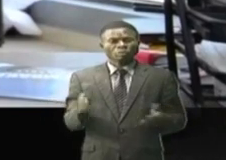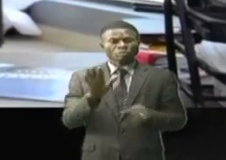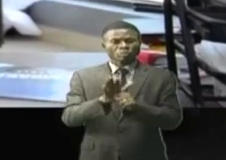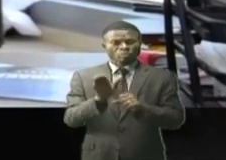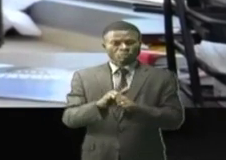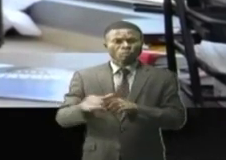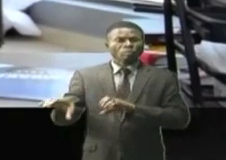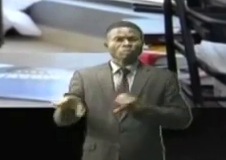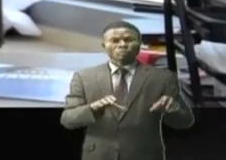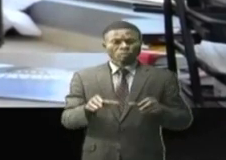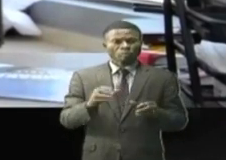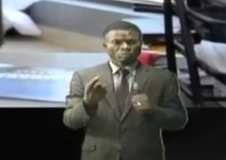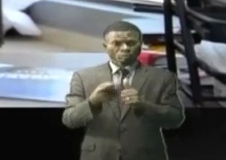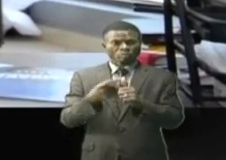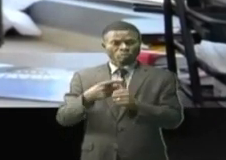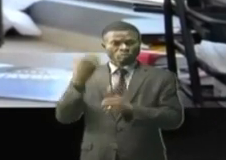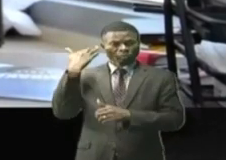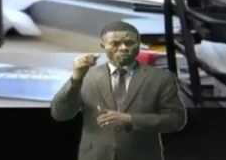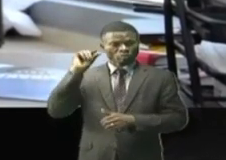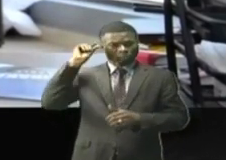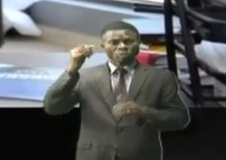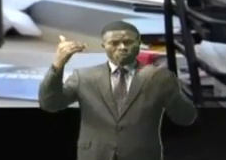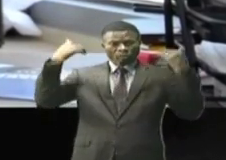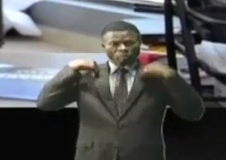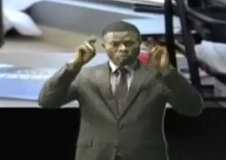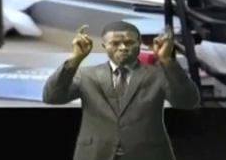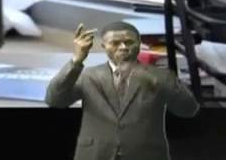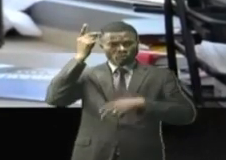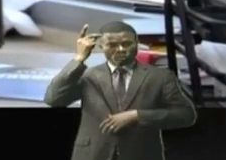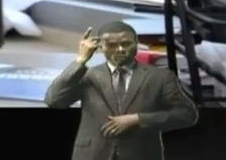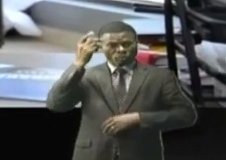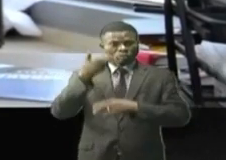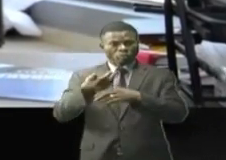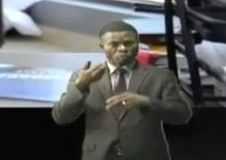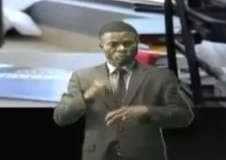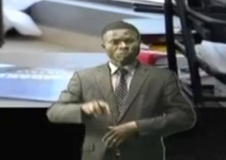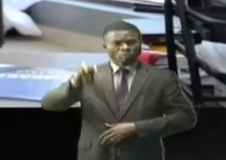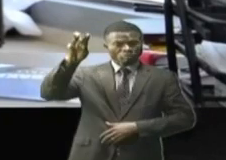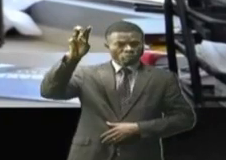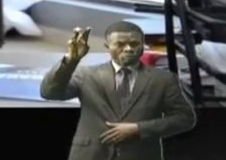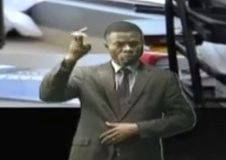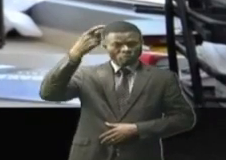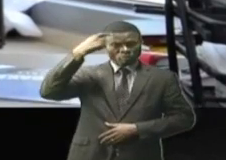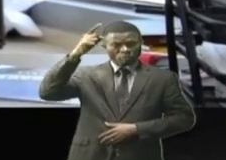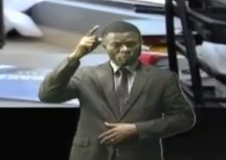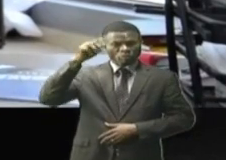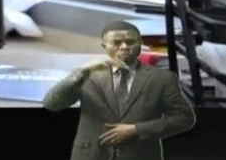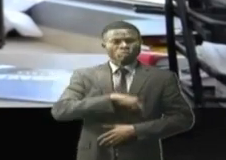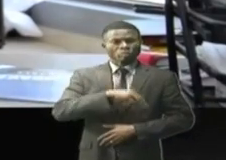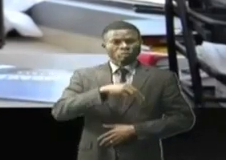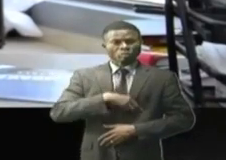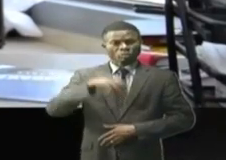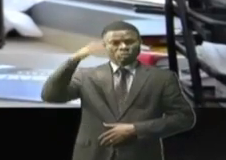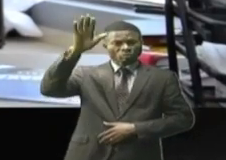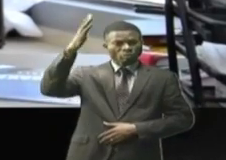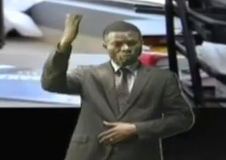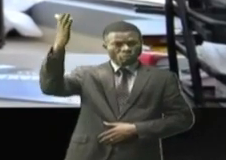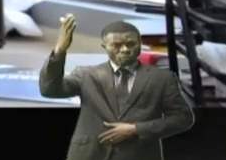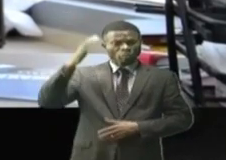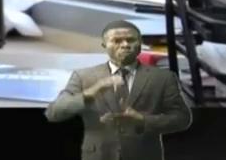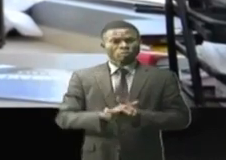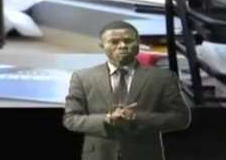multifacette. Dernièrement, le gouverneur de la ville de Kinshasa, avant de prendre son avion pour une mission à l'étranger, a